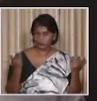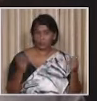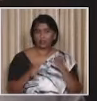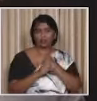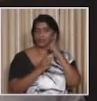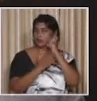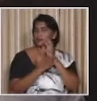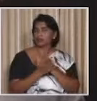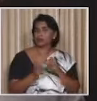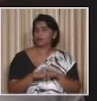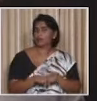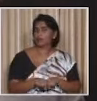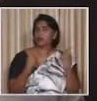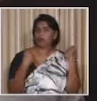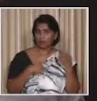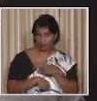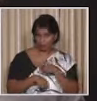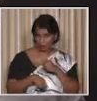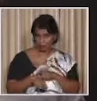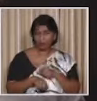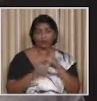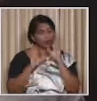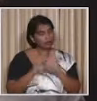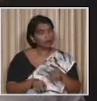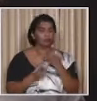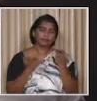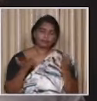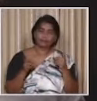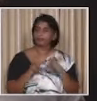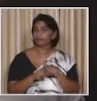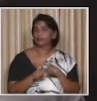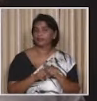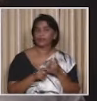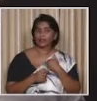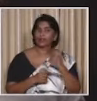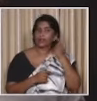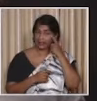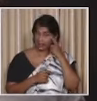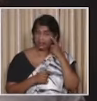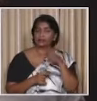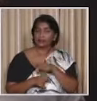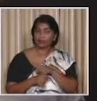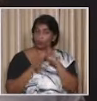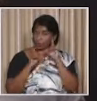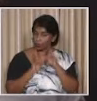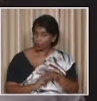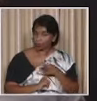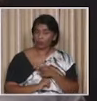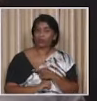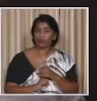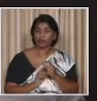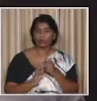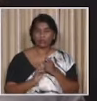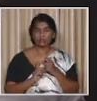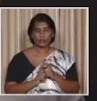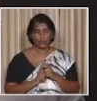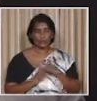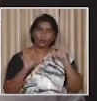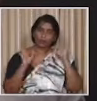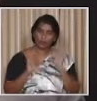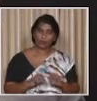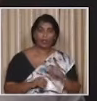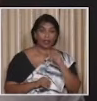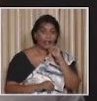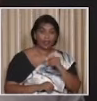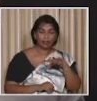ආණ්ඩුක්‍රම ව්‍යවස්ථාව උල්ලංඝනය වෙච්ච අවස්ථාවක්. කෙසේ හෝ කමක් නැහැ. මම හිතනවා අපි එච්චර කුහක වෙන්න හොඳ නැහැ.